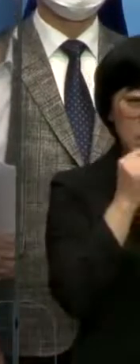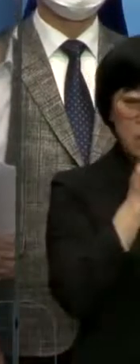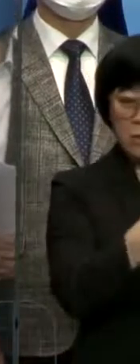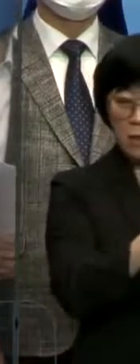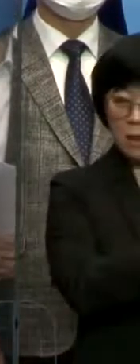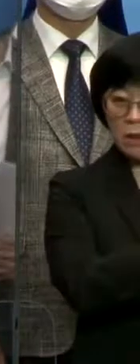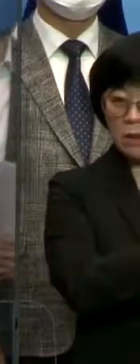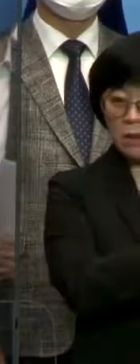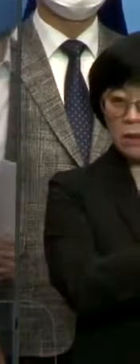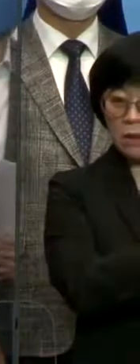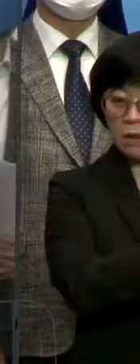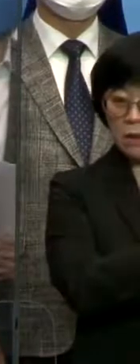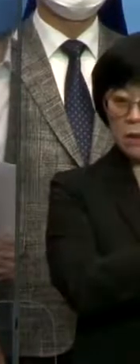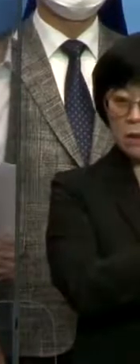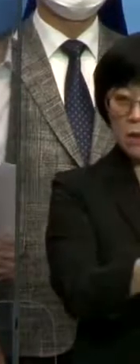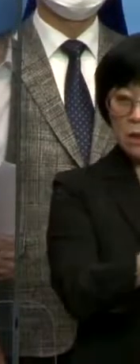보면